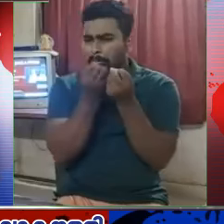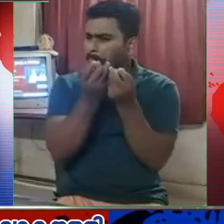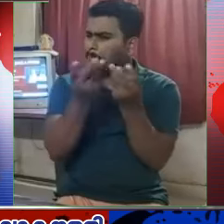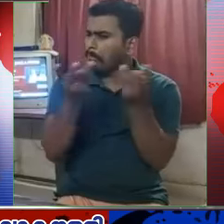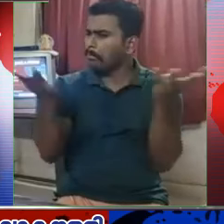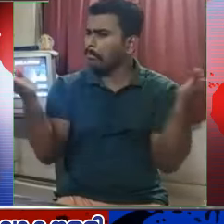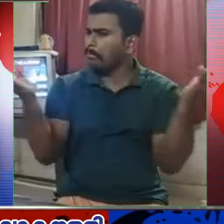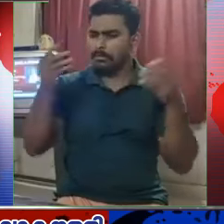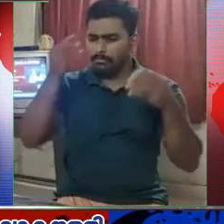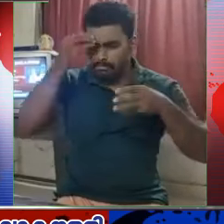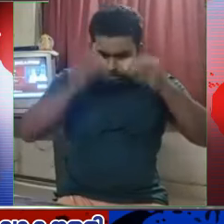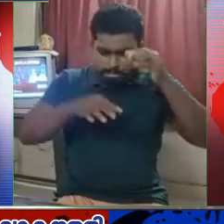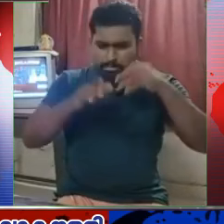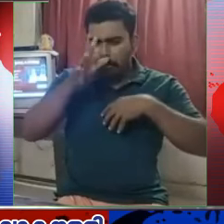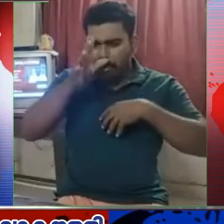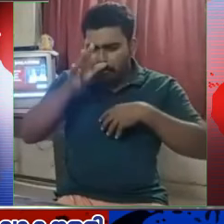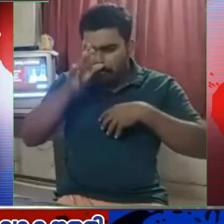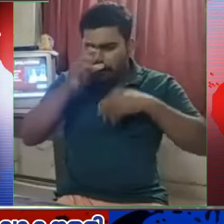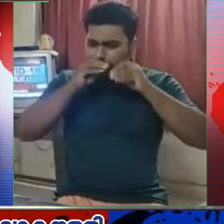അതോടൊപ്പം തന്നെ